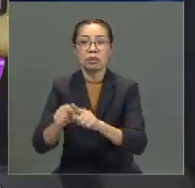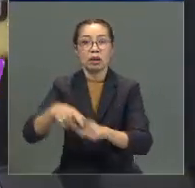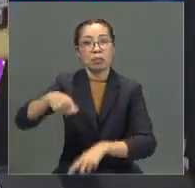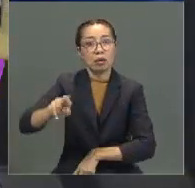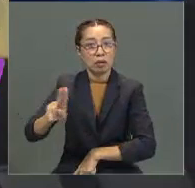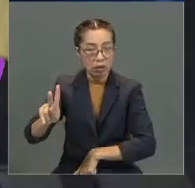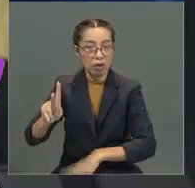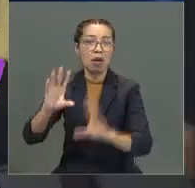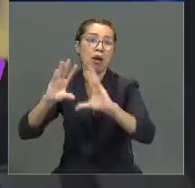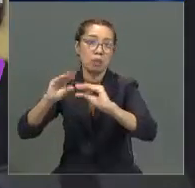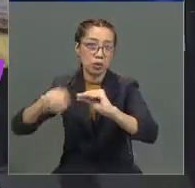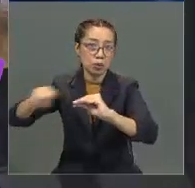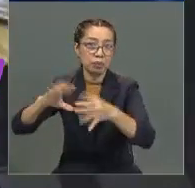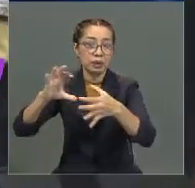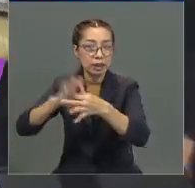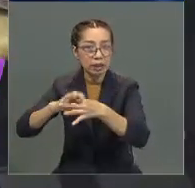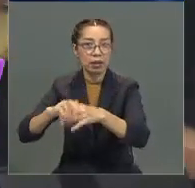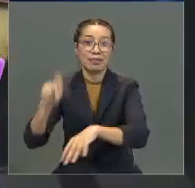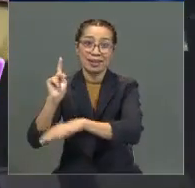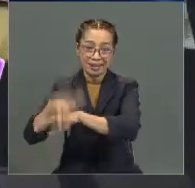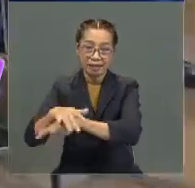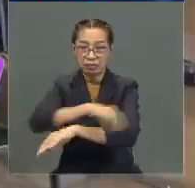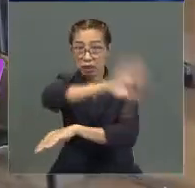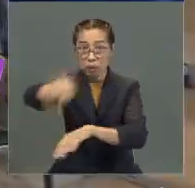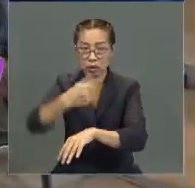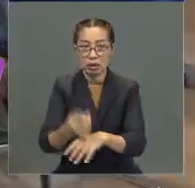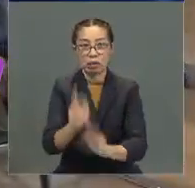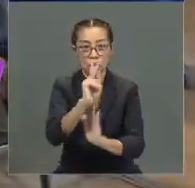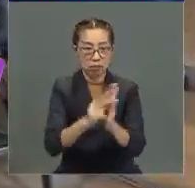ฉบับและพระราชกำหนดว่าในการประชุมผ่านสื่ออิเล็กทรอนิกส์พุทธศักราช2560 3รวม 4